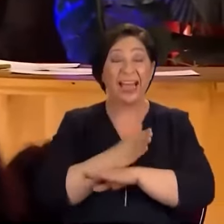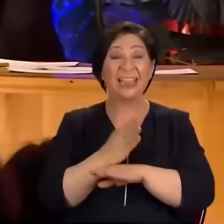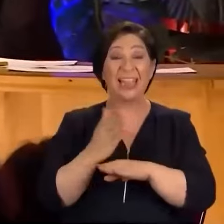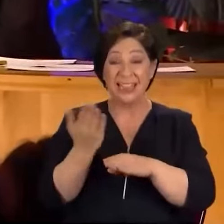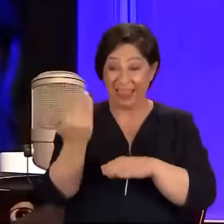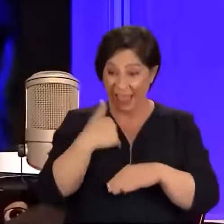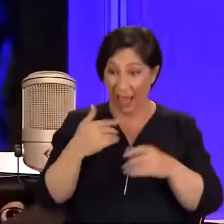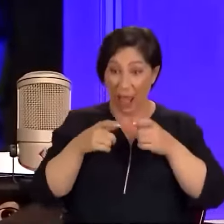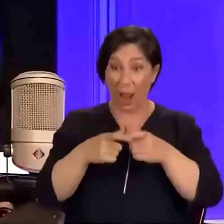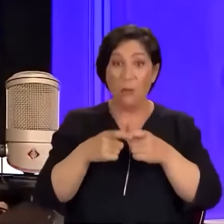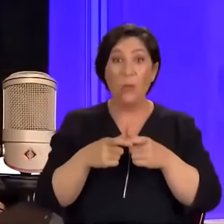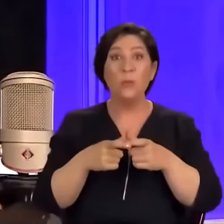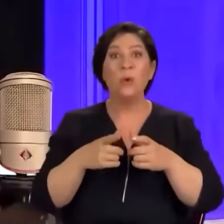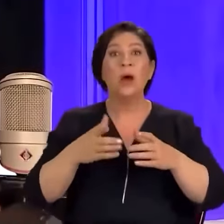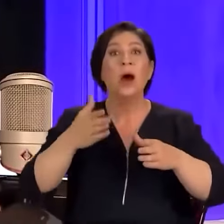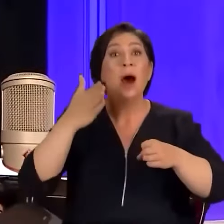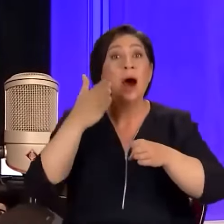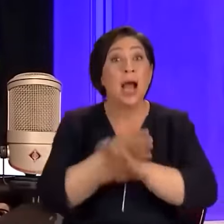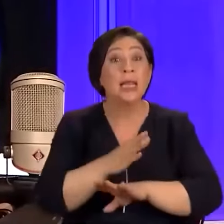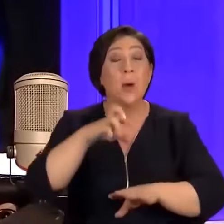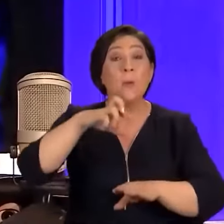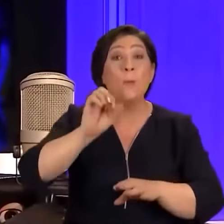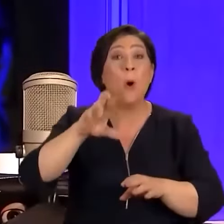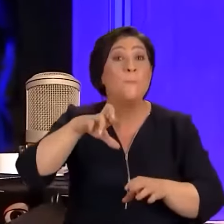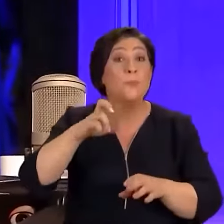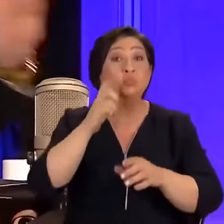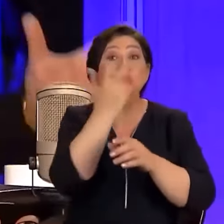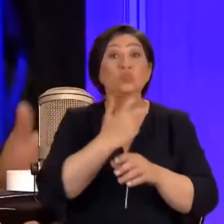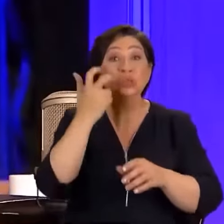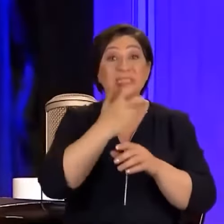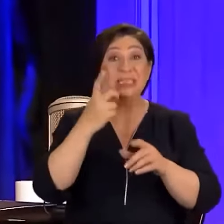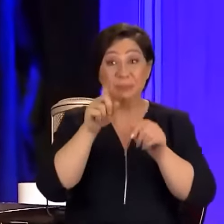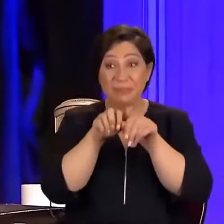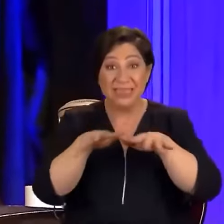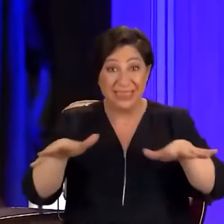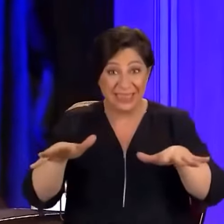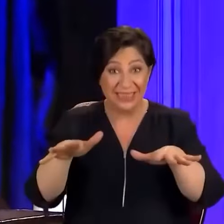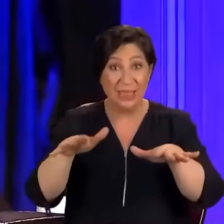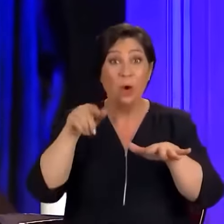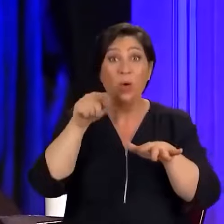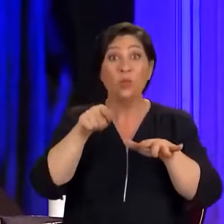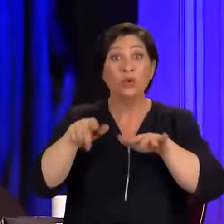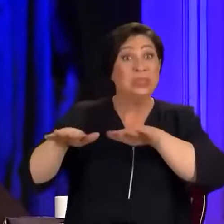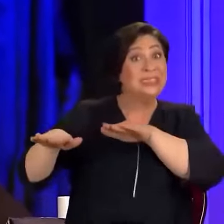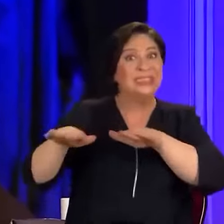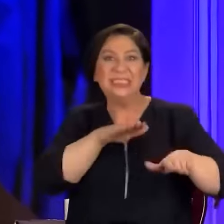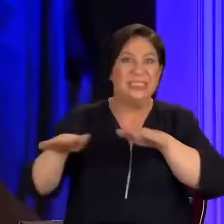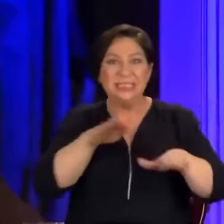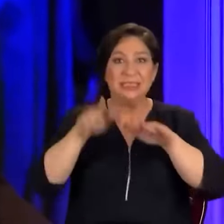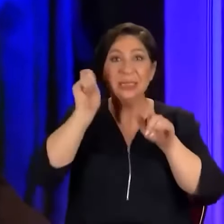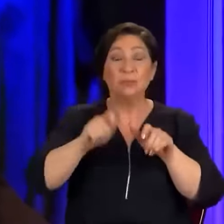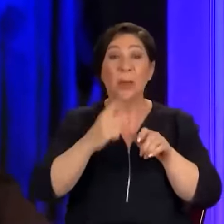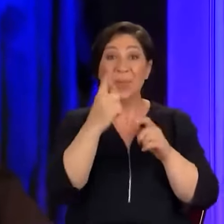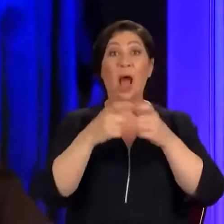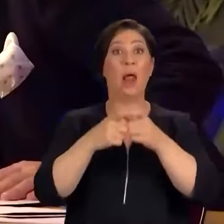gelen albüm hakikaten pop müzik piyasasını, varsa hala bir pop müzik piyasası, bunu sarsabilecek bir albüm